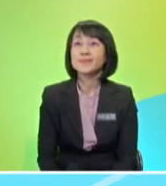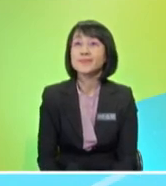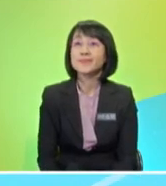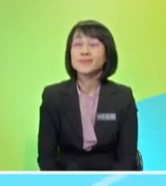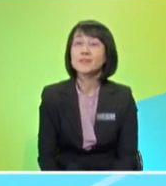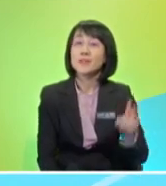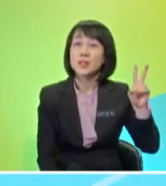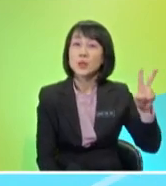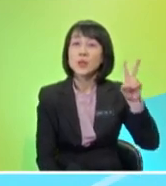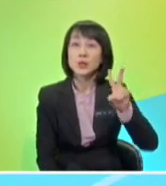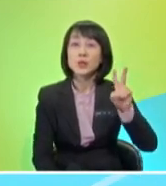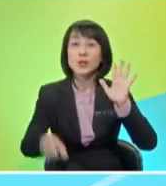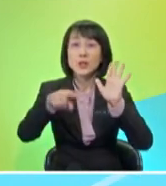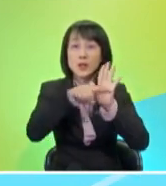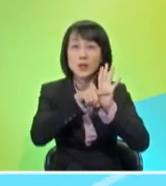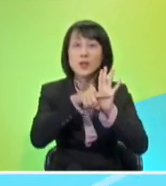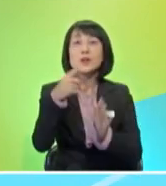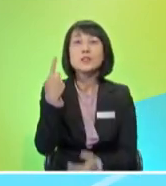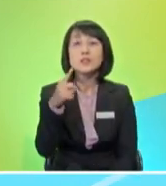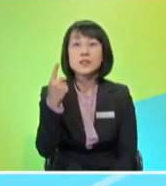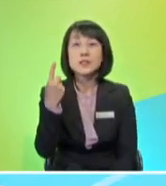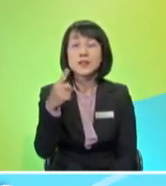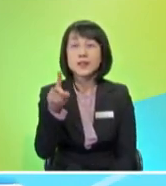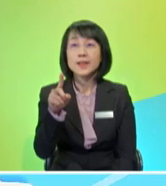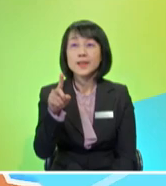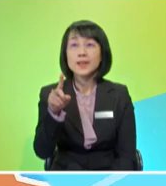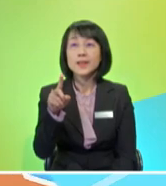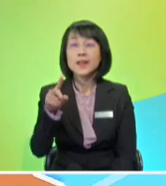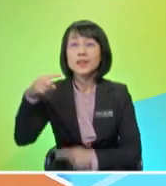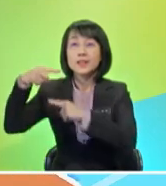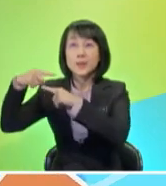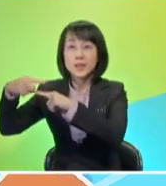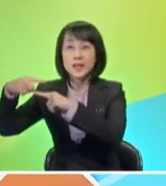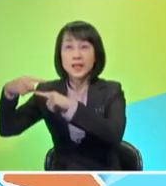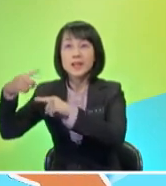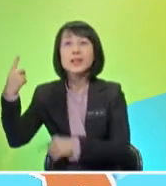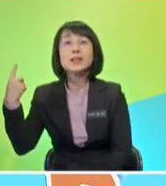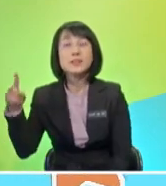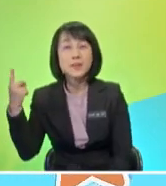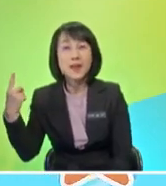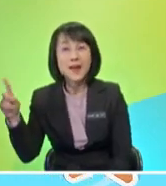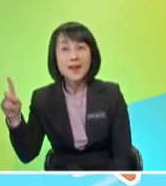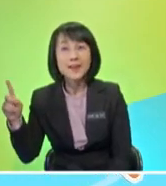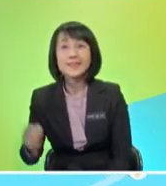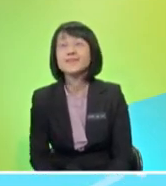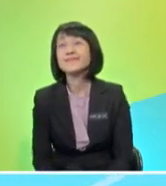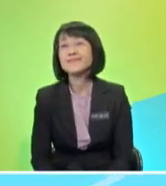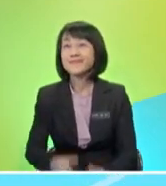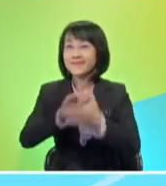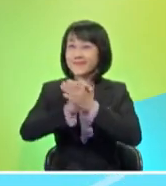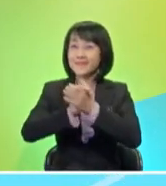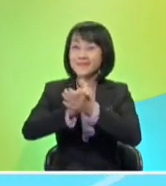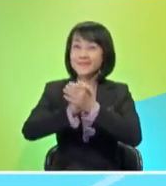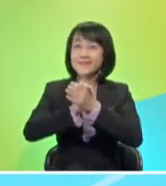22 tolak 11 sama dengan 11. 11. Okey, tahniah